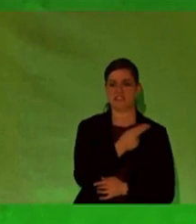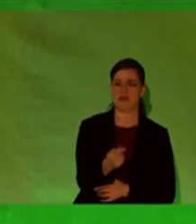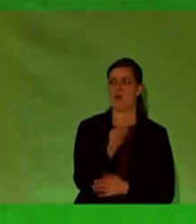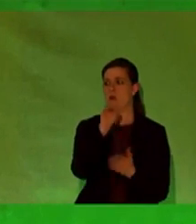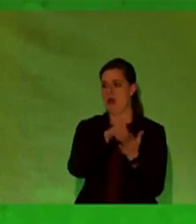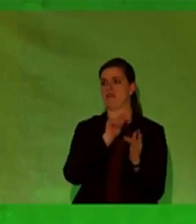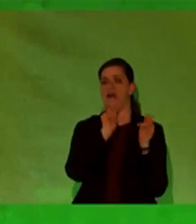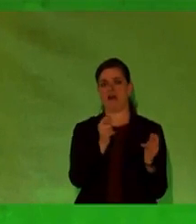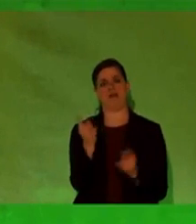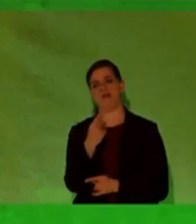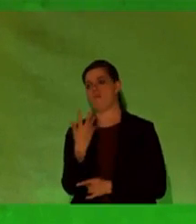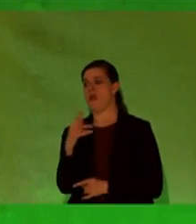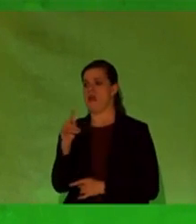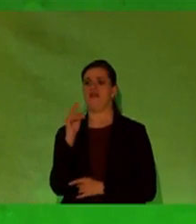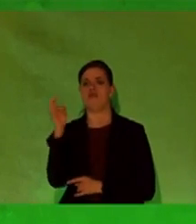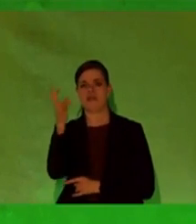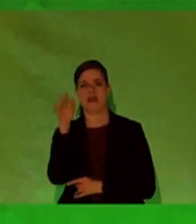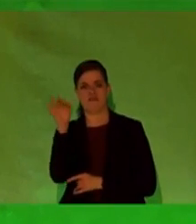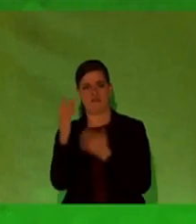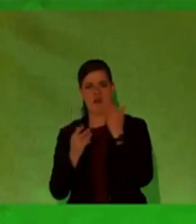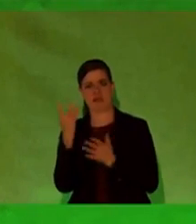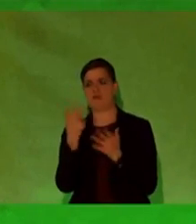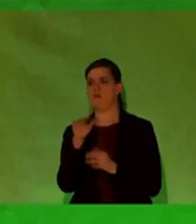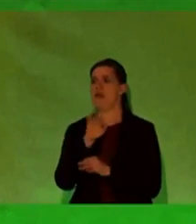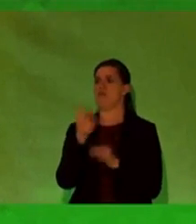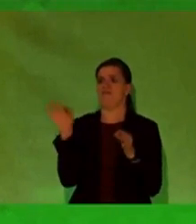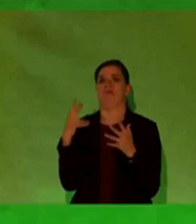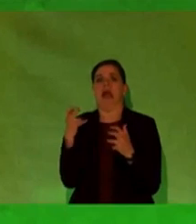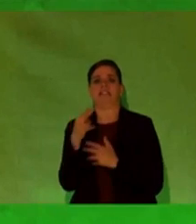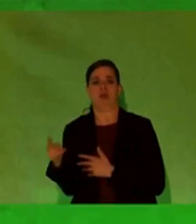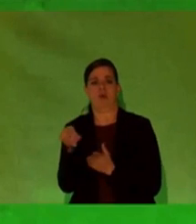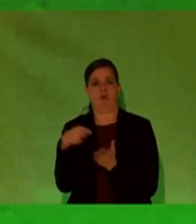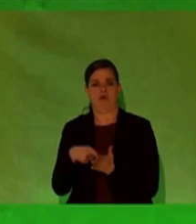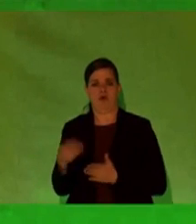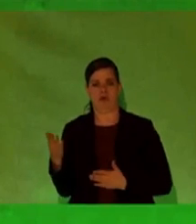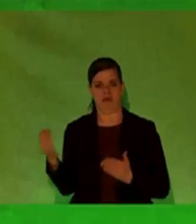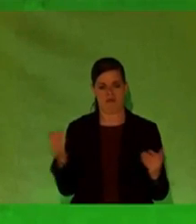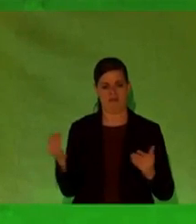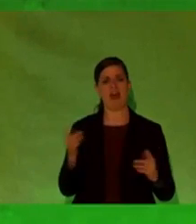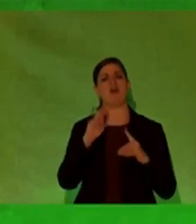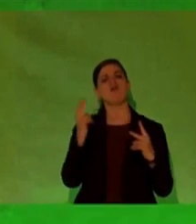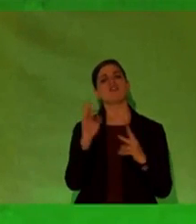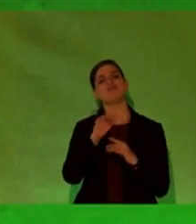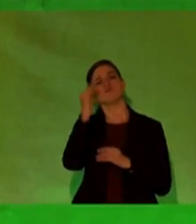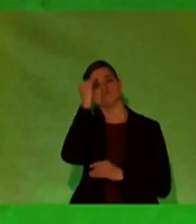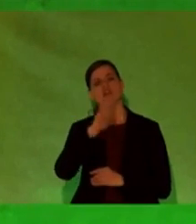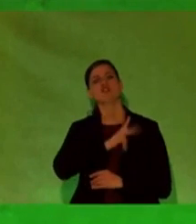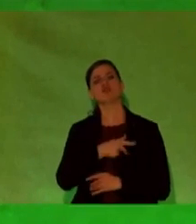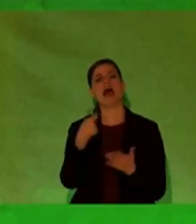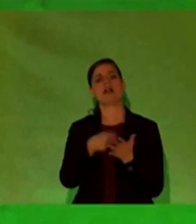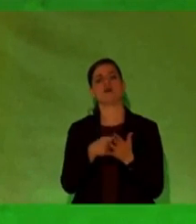Antrag, die anderen sagen eher, man hat das Wuppertal mal berechnet, es würde eher 80 Euro führen. Man muss auch die Sozialkosten bedenken. Man muss auch